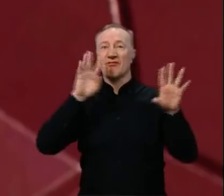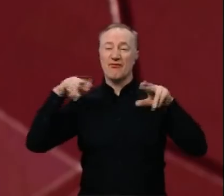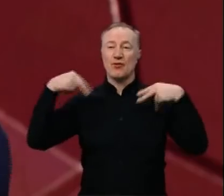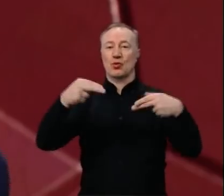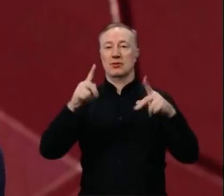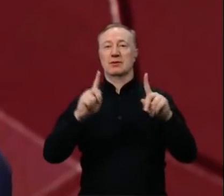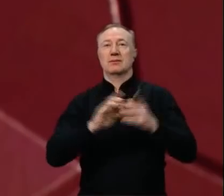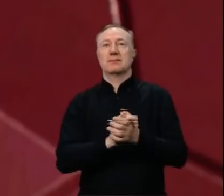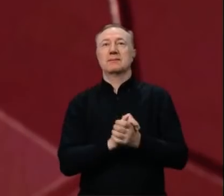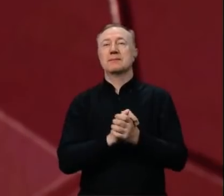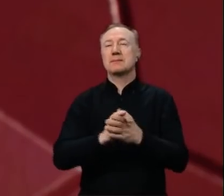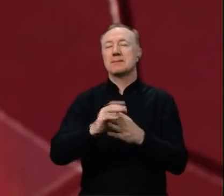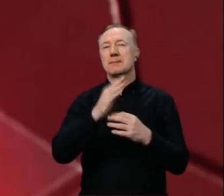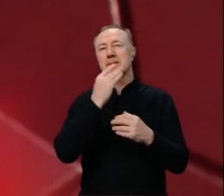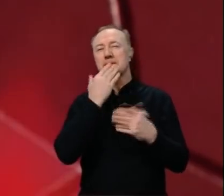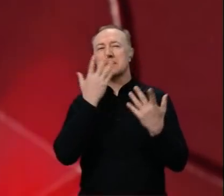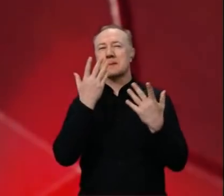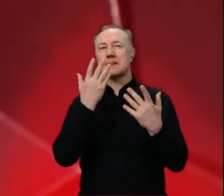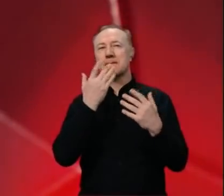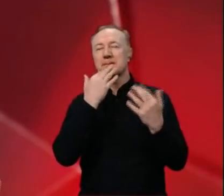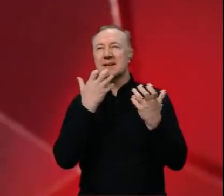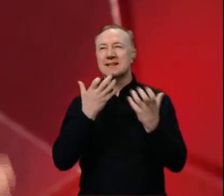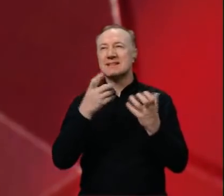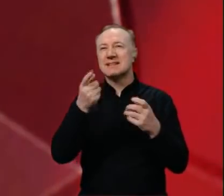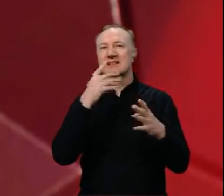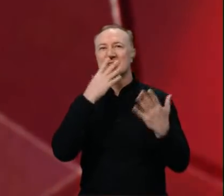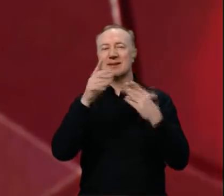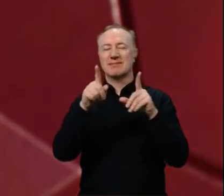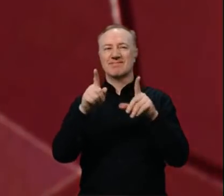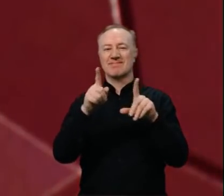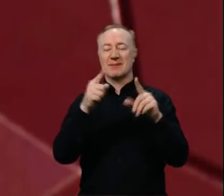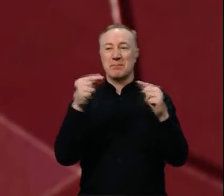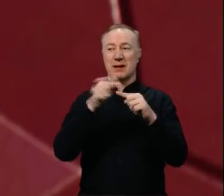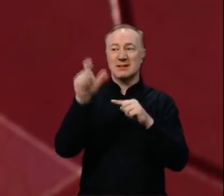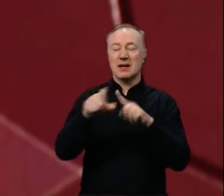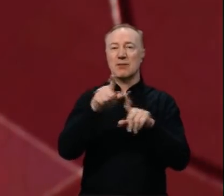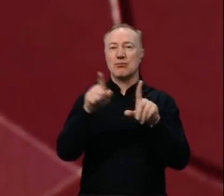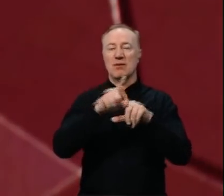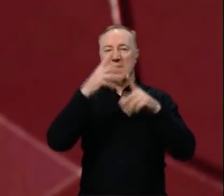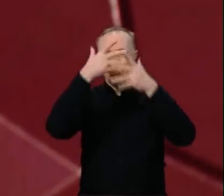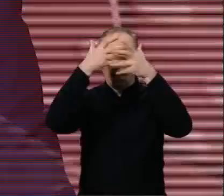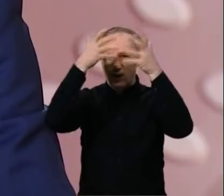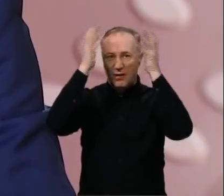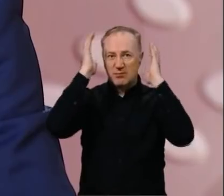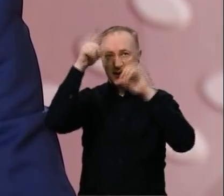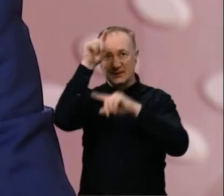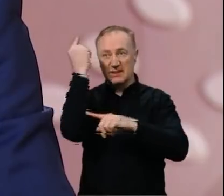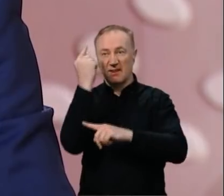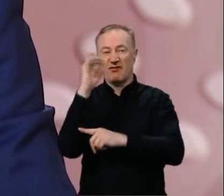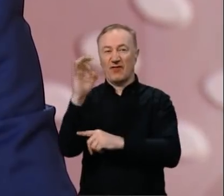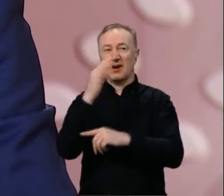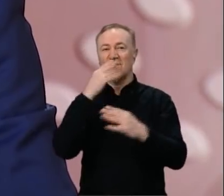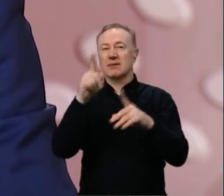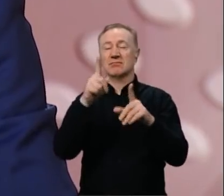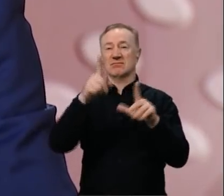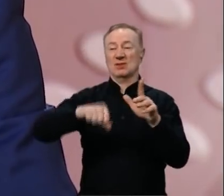A gdybym chciał posługiwać się rekwizytami to pewnie podarowałabym się taki strażacki hełm bo bo zawsze kiedy źle się dzieje w jakimś klubie ty jesteś rozpatrywany